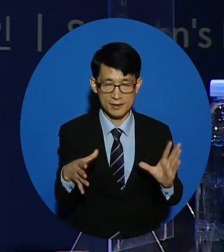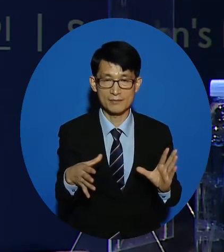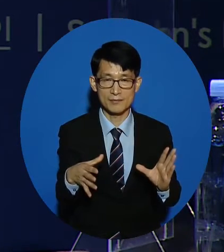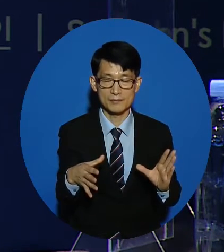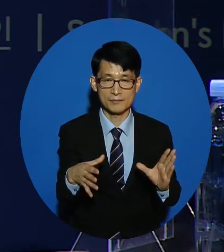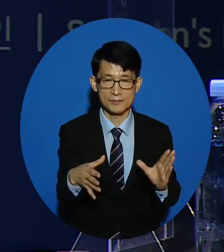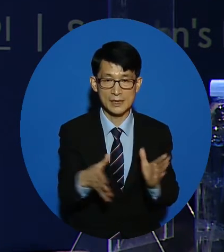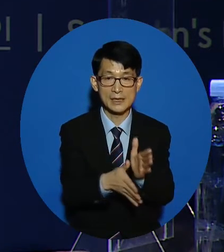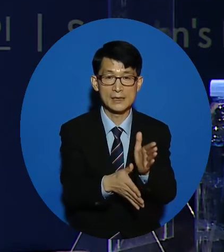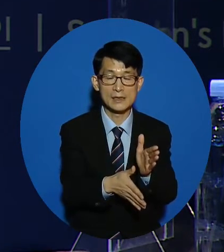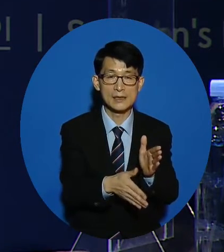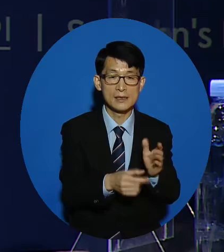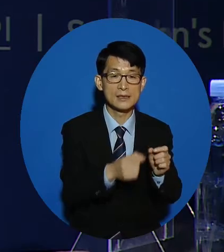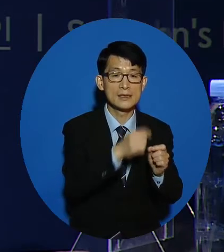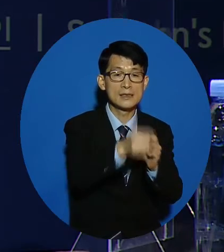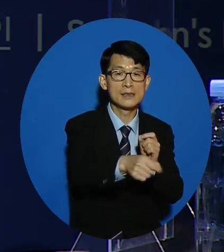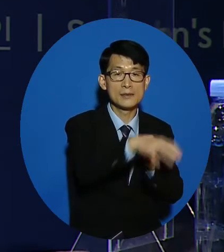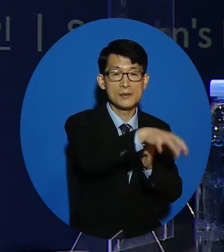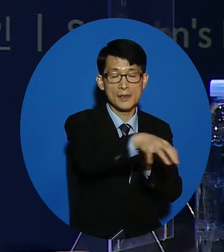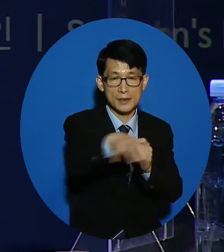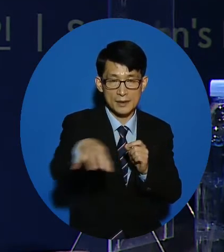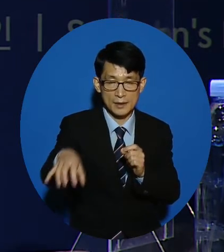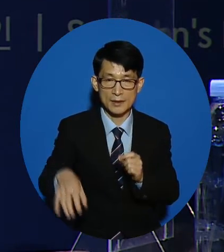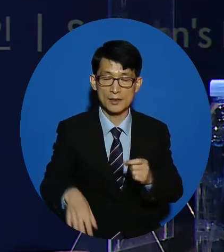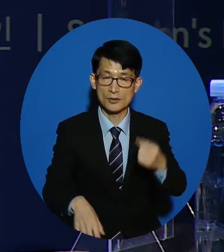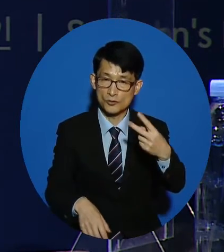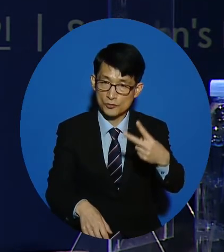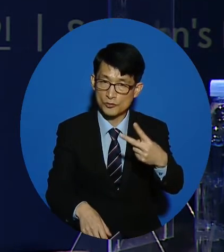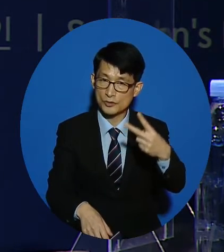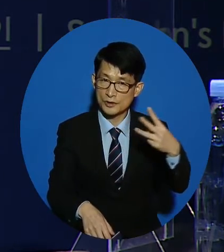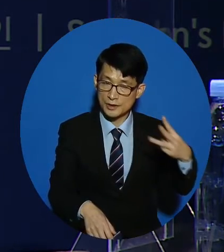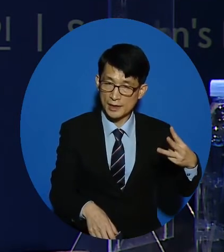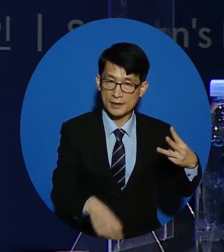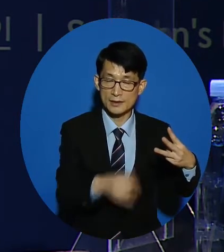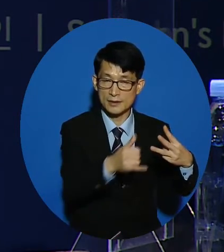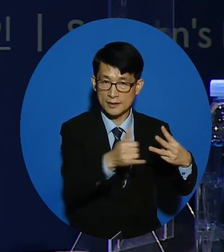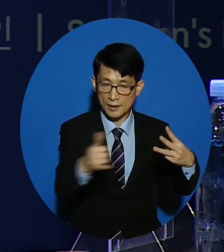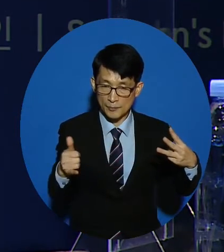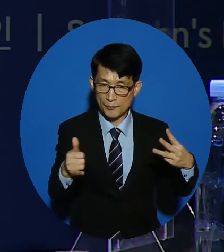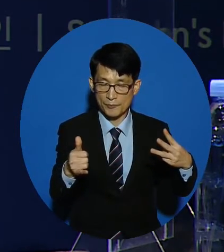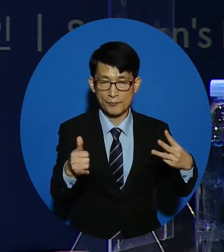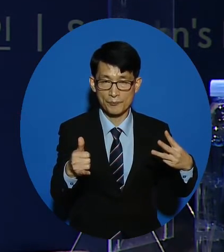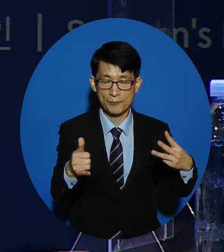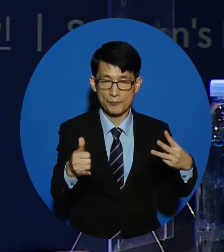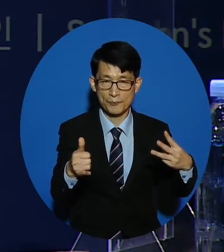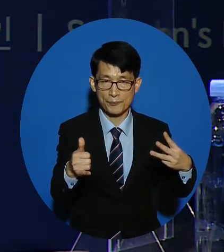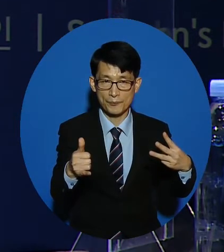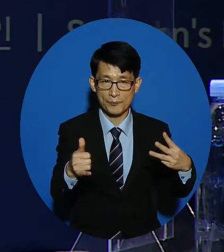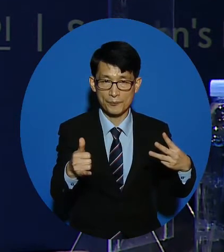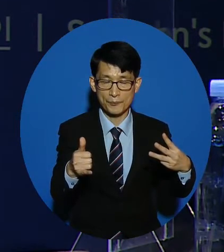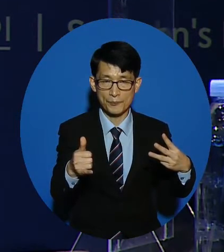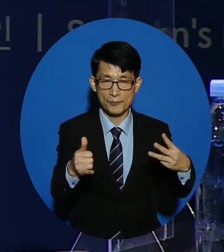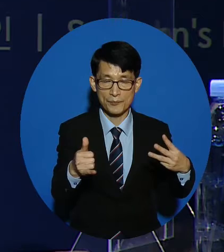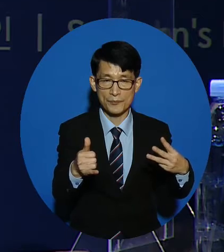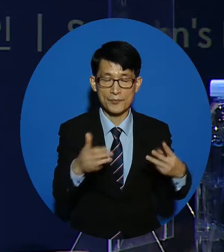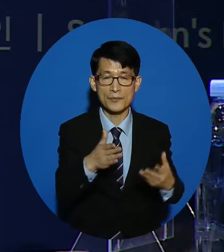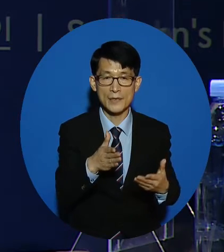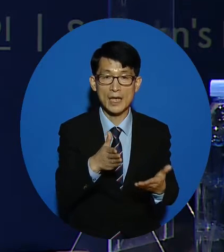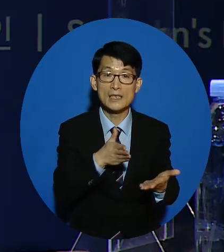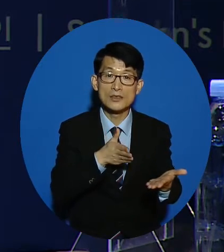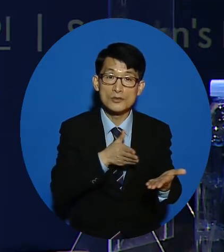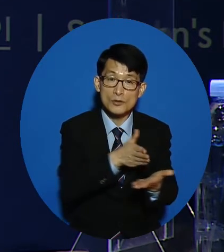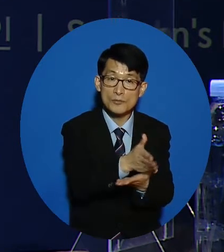한 지회당 많게는 2명, 3명만 전문가로 이 직원만